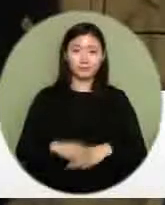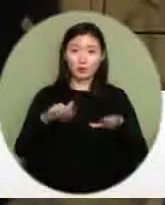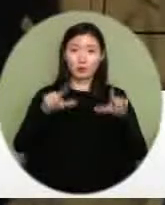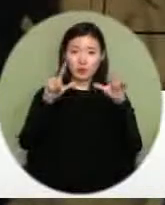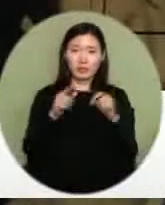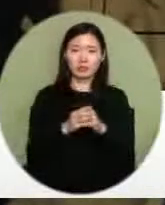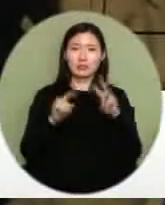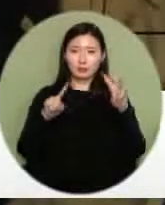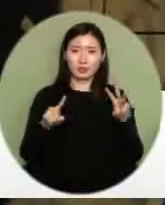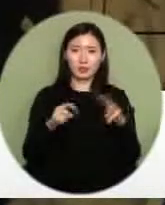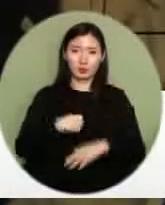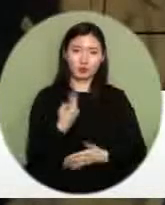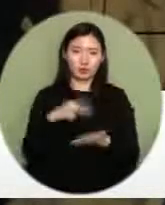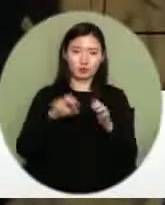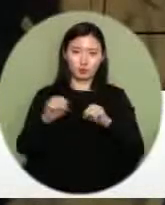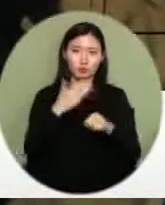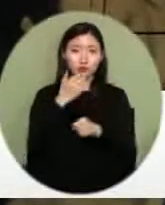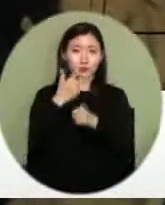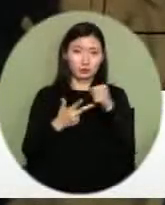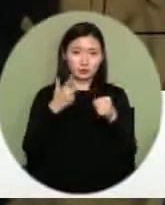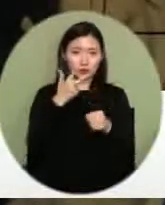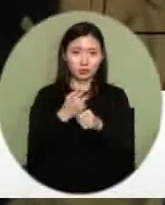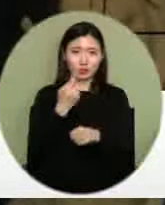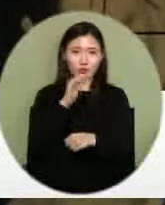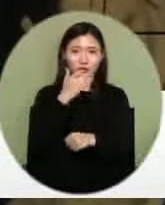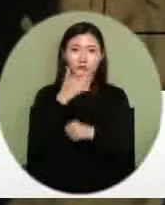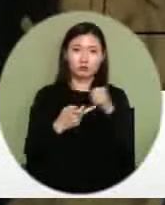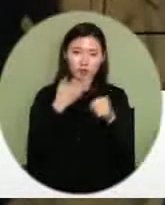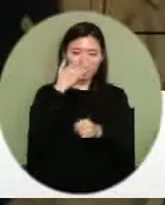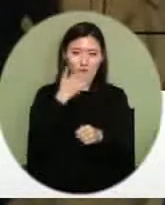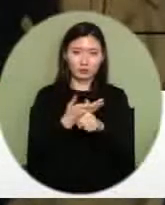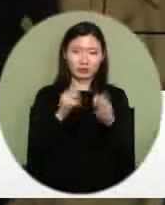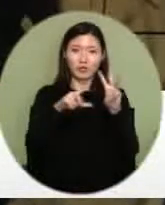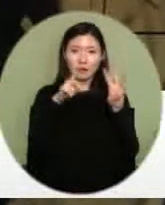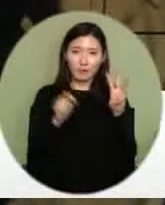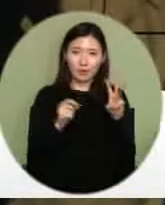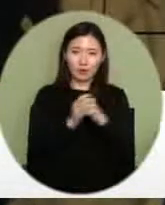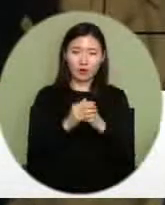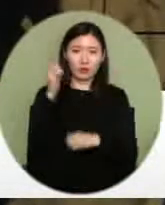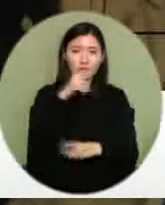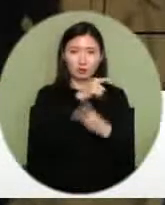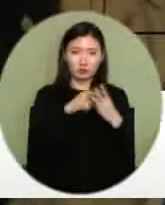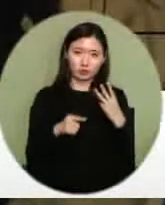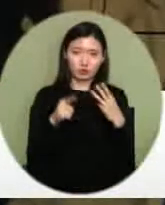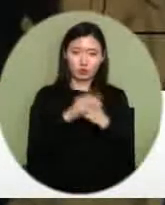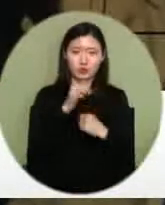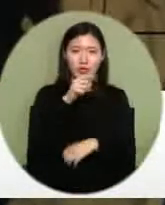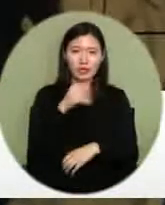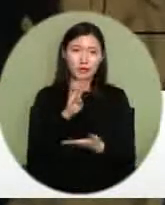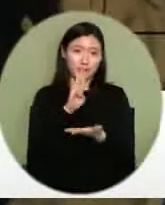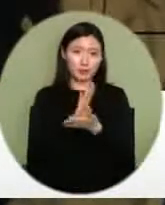올해는 3.1 독립운동 97주년입니다. 1919년 3월 양주 광정면 가래비에서도 대대적인